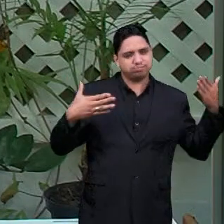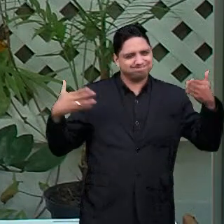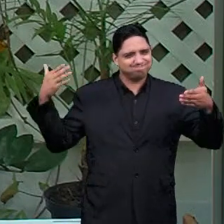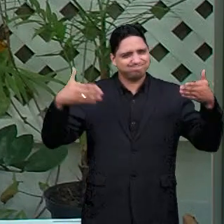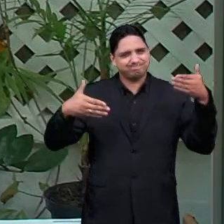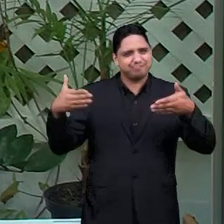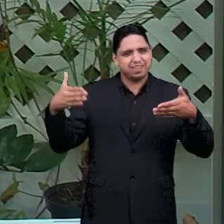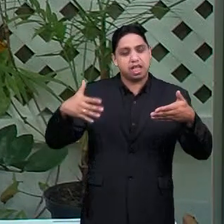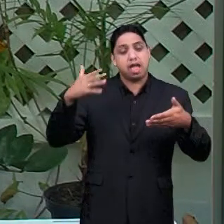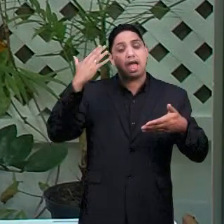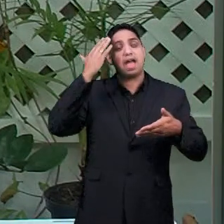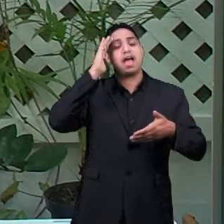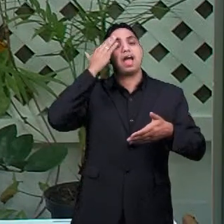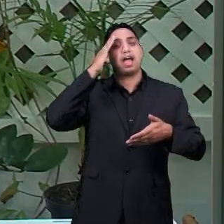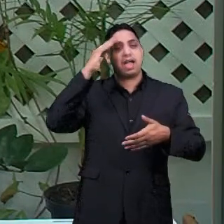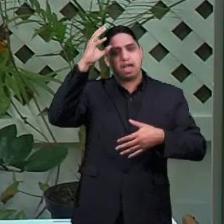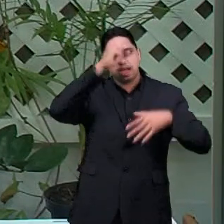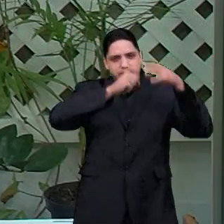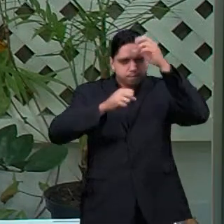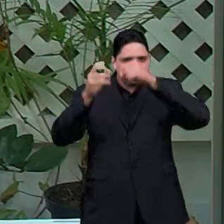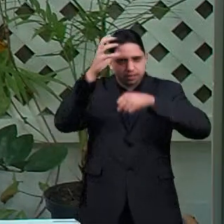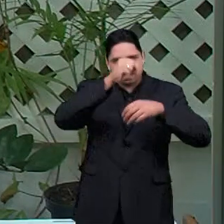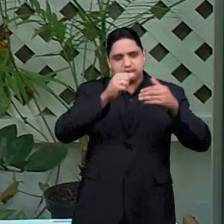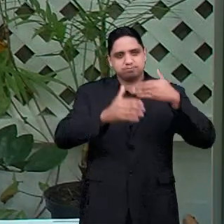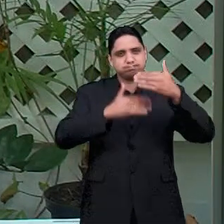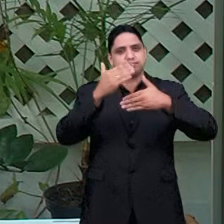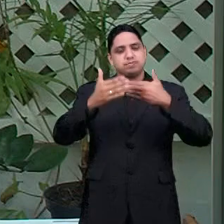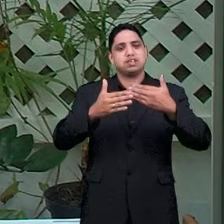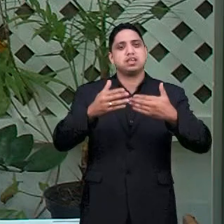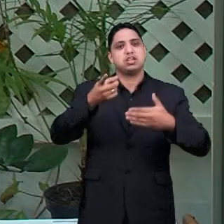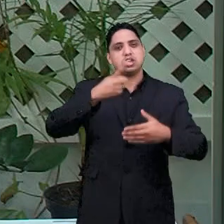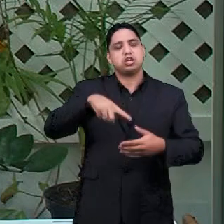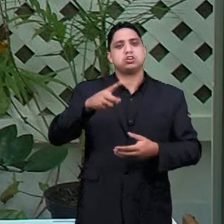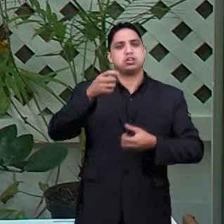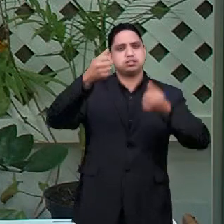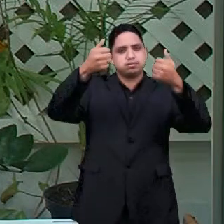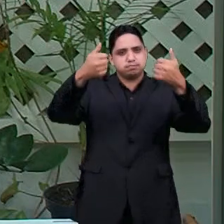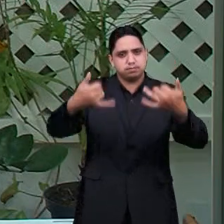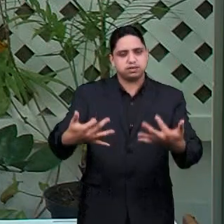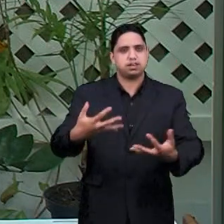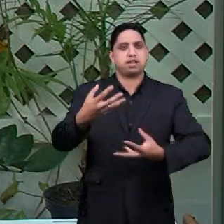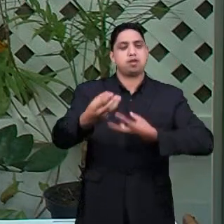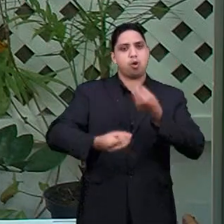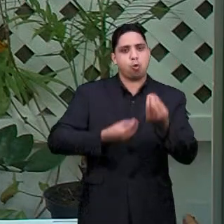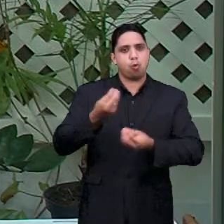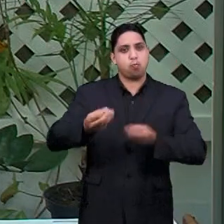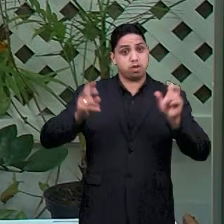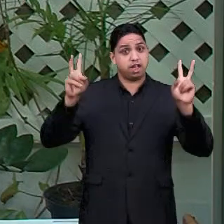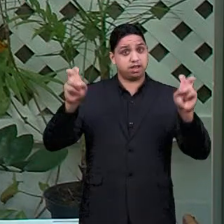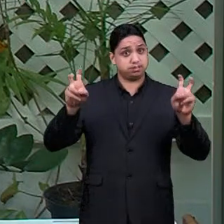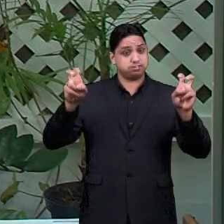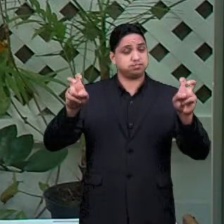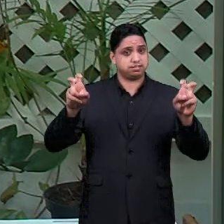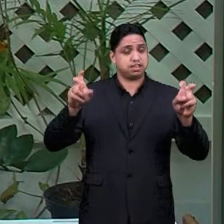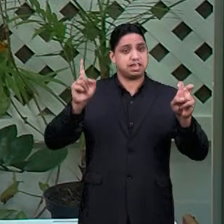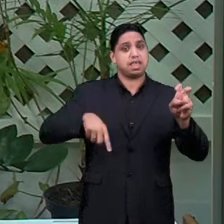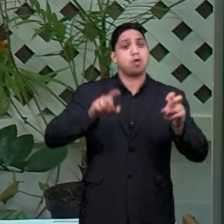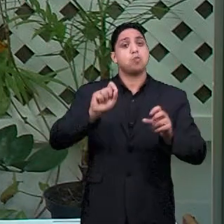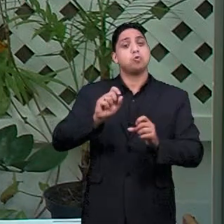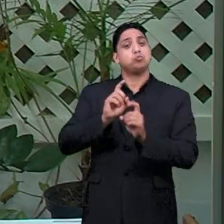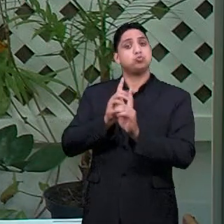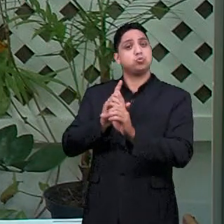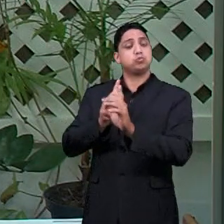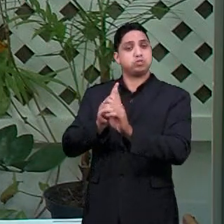train de comprendre, veulent savoir plus. Et donc, nous devons donner toujours une petite explication à propos de ce sujet